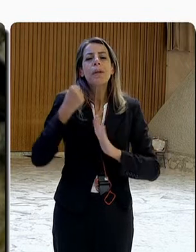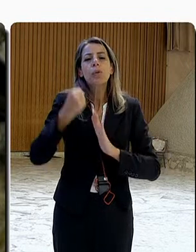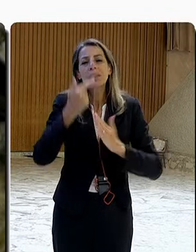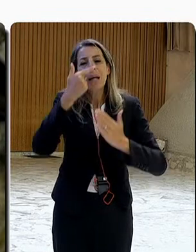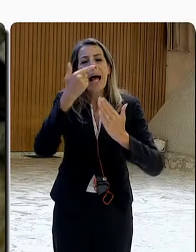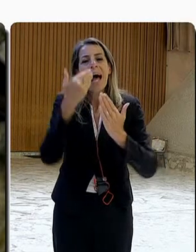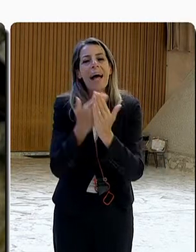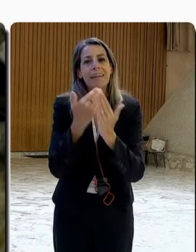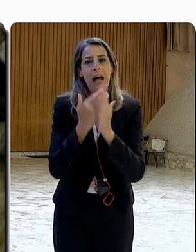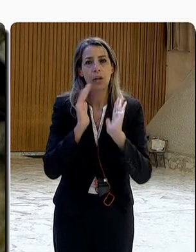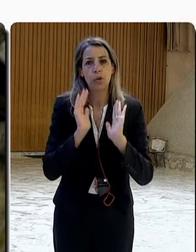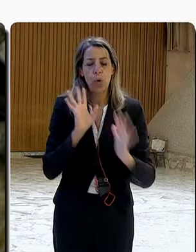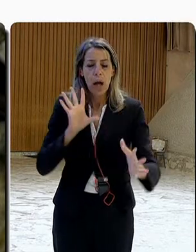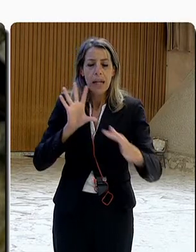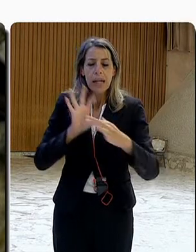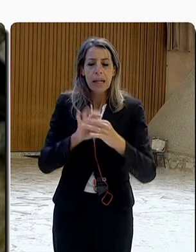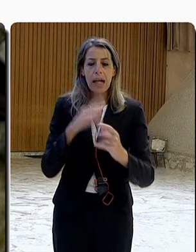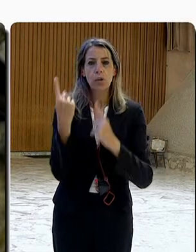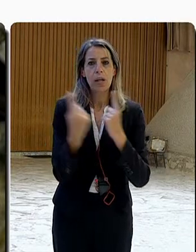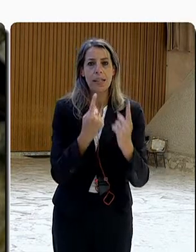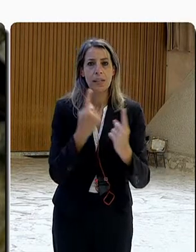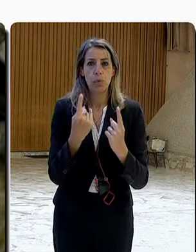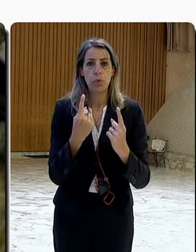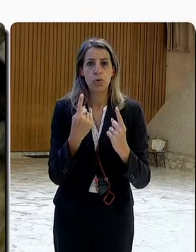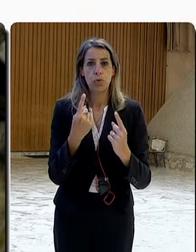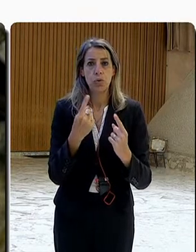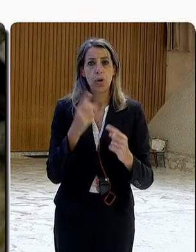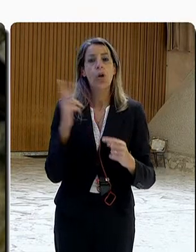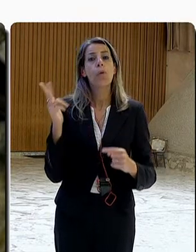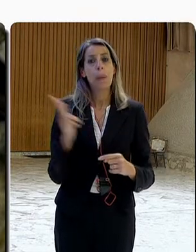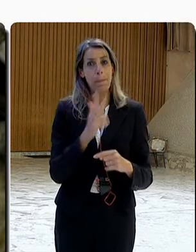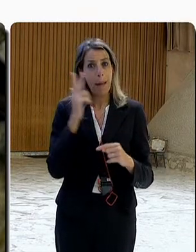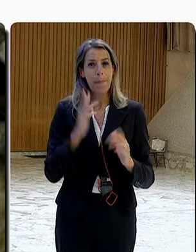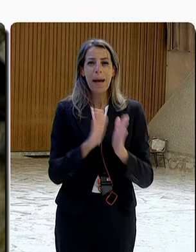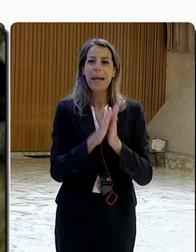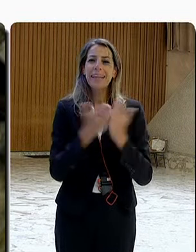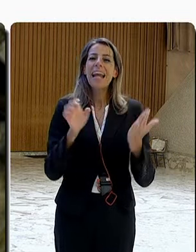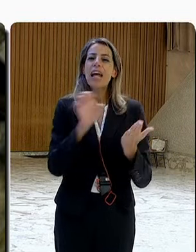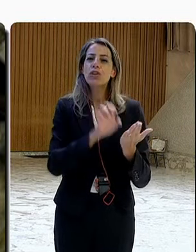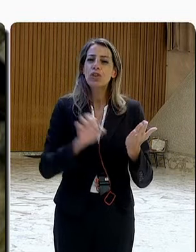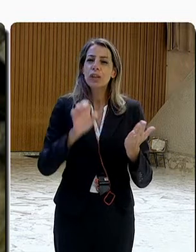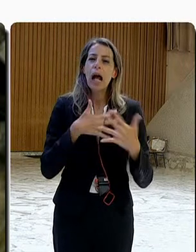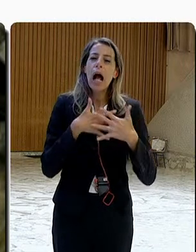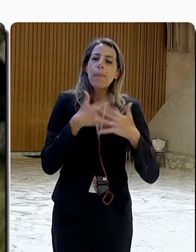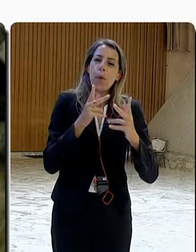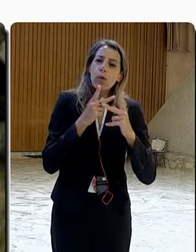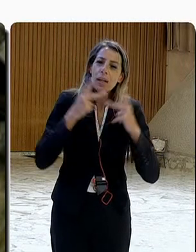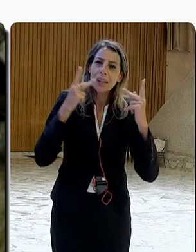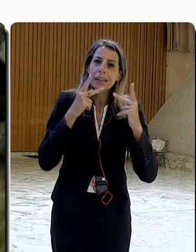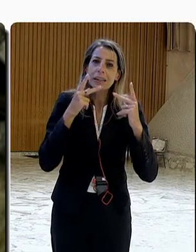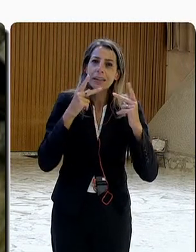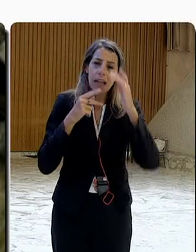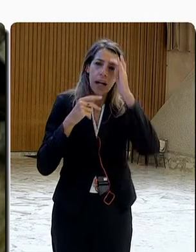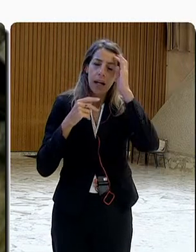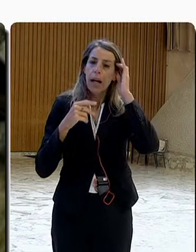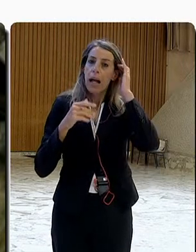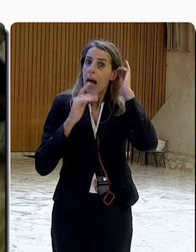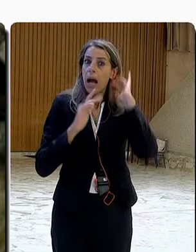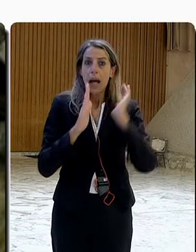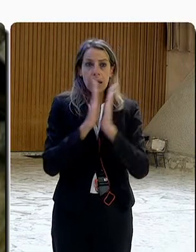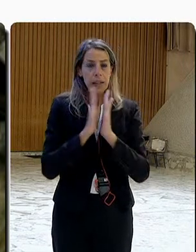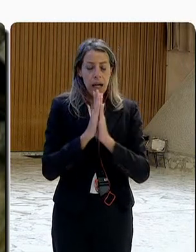come ci mostra il Santo Padre in Amoris Laetitia, deve saper prendere le